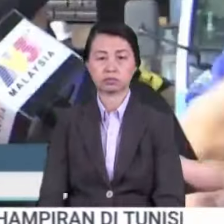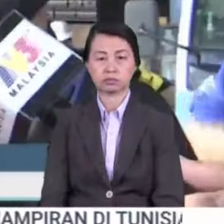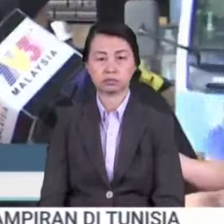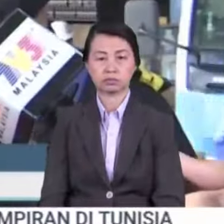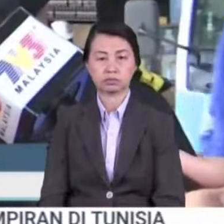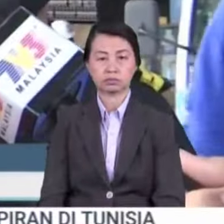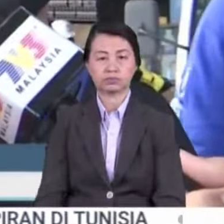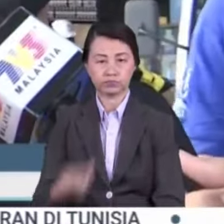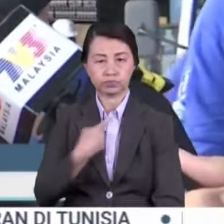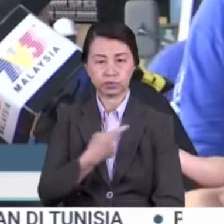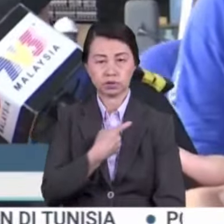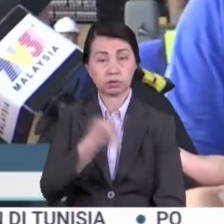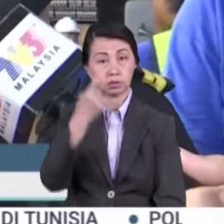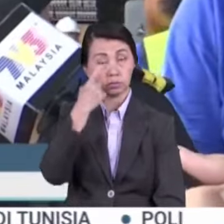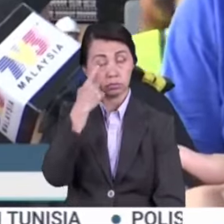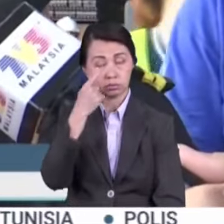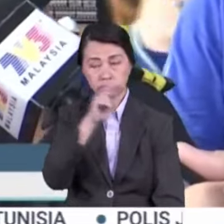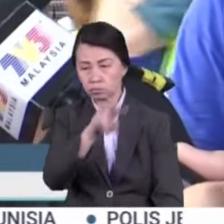Kita melihat sendiri